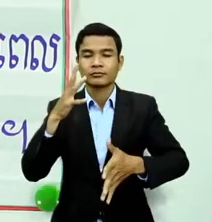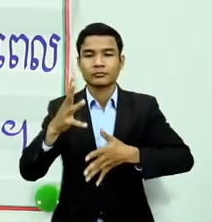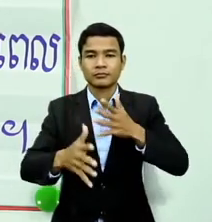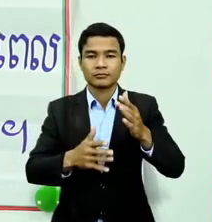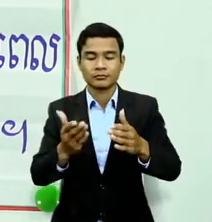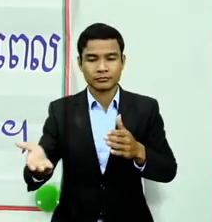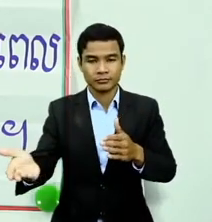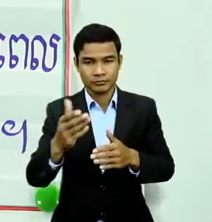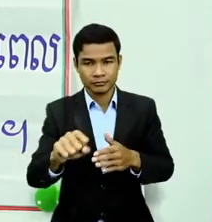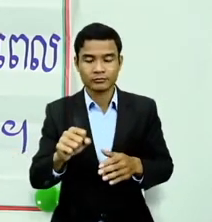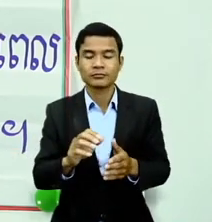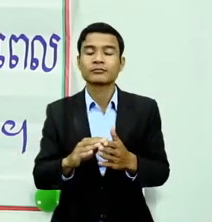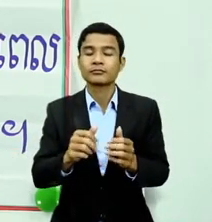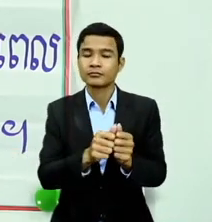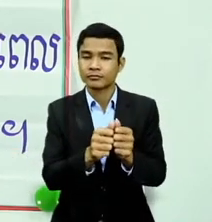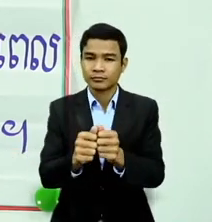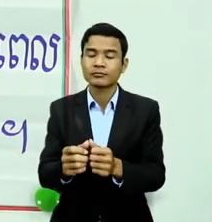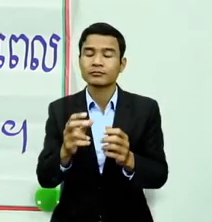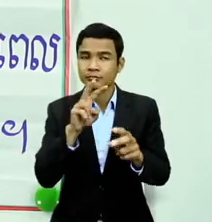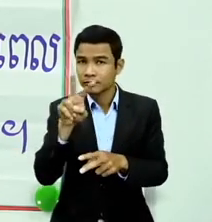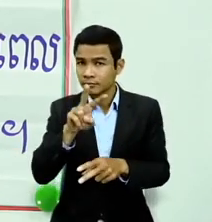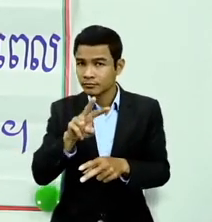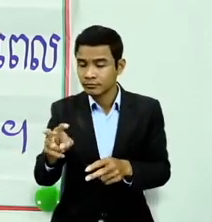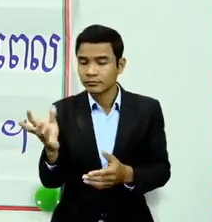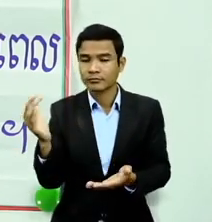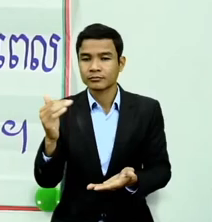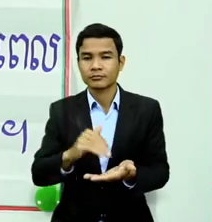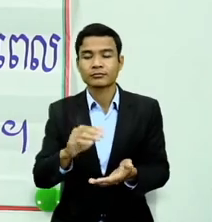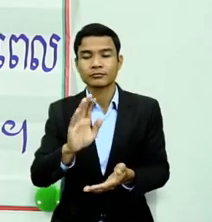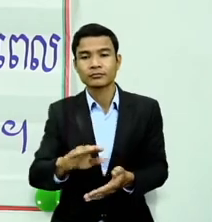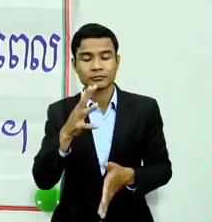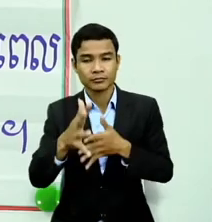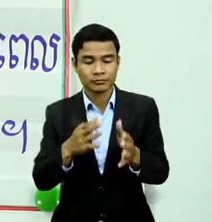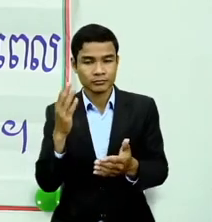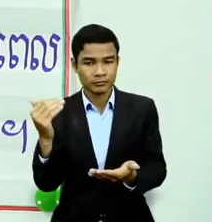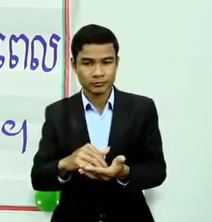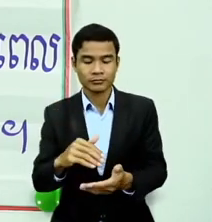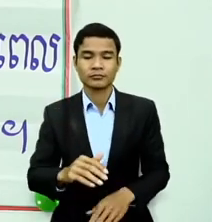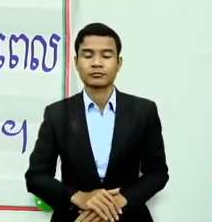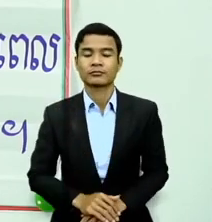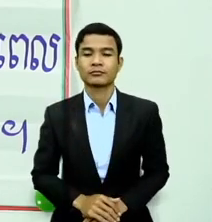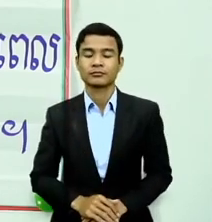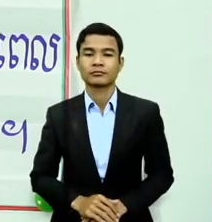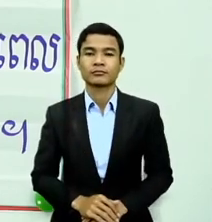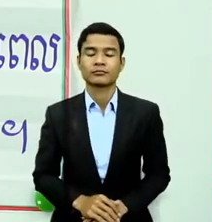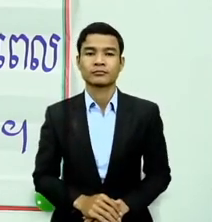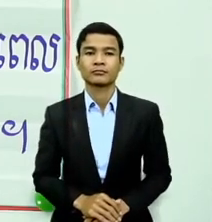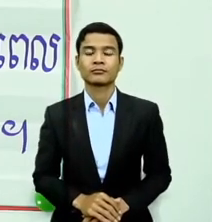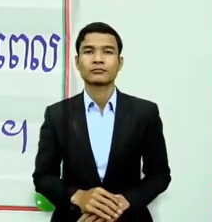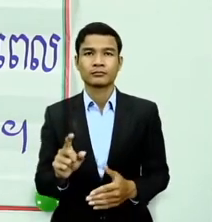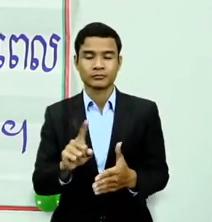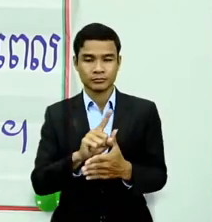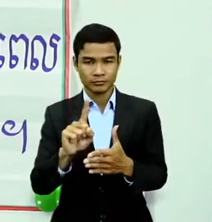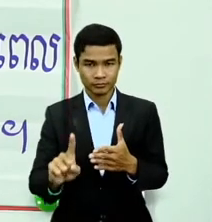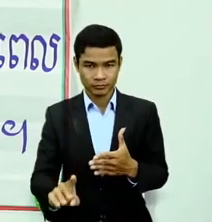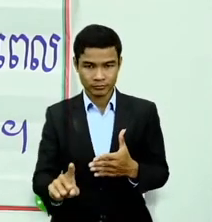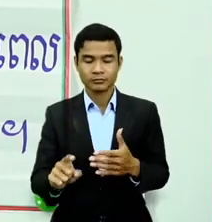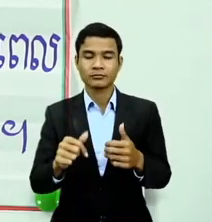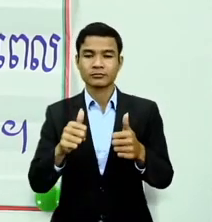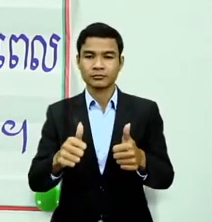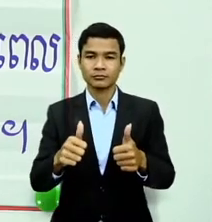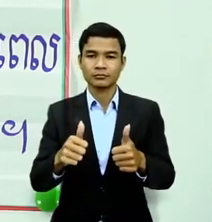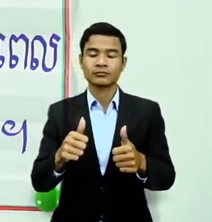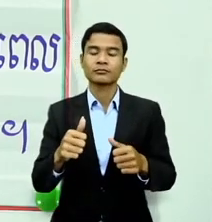ชีมวยเนี่ยดอกเตยทัวเอายืงเมียนตกกองวอลเมียนเนี่ยจุยเป๋เมียนปัญหาหนึ่งเมียนเนี่ยสโลลันรบอ่านจราอันจานจังในกรุบันอ่านในคนสลับให้เลยยืงอ่านจุ่มมือขึ้นมาดองติดนะก่อนเนาะแต่ยืงอ่านมาดองติด Paul là